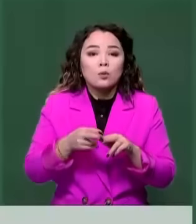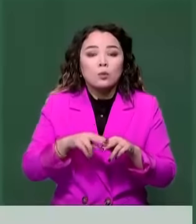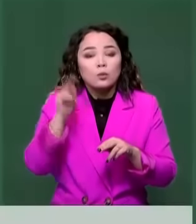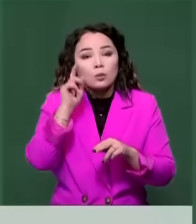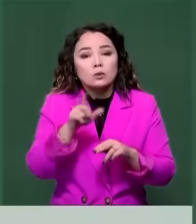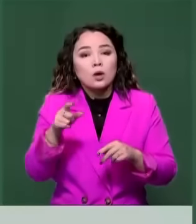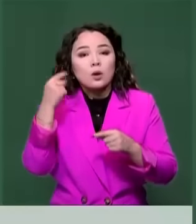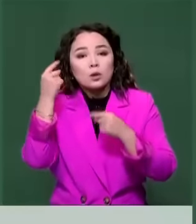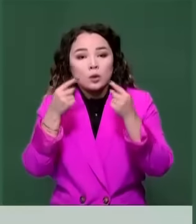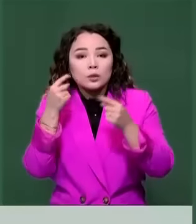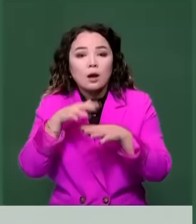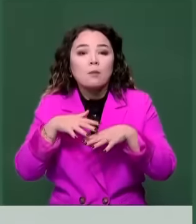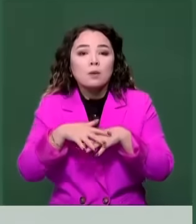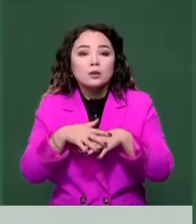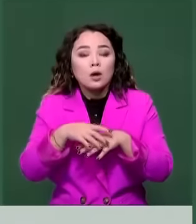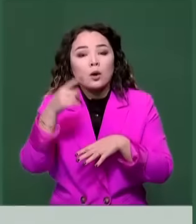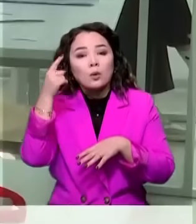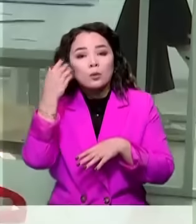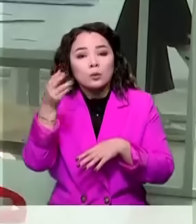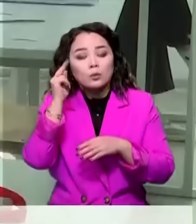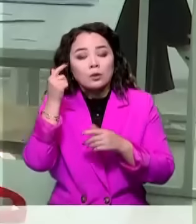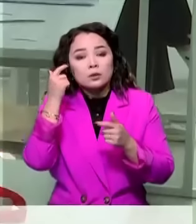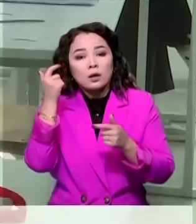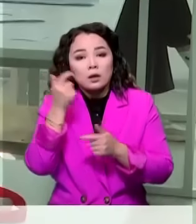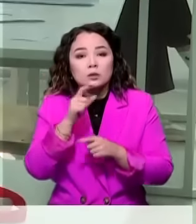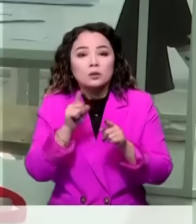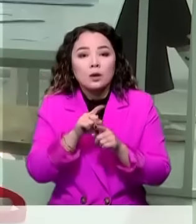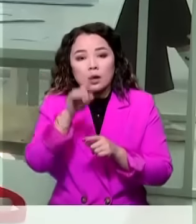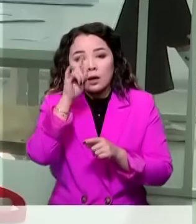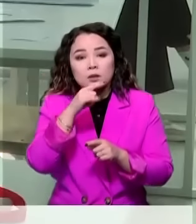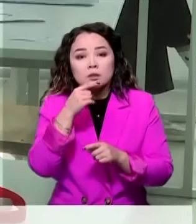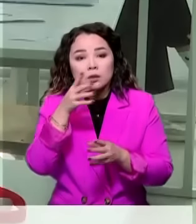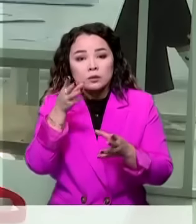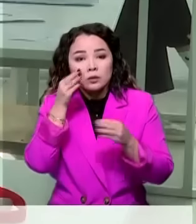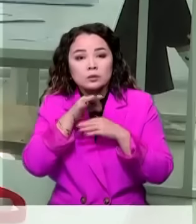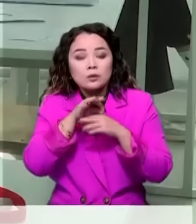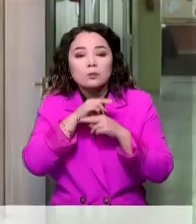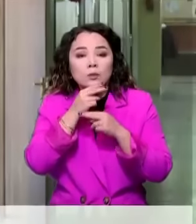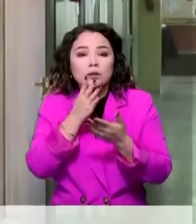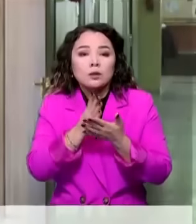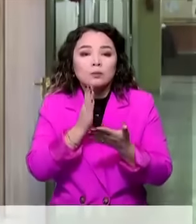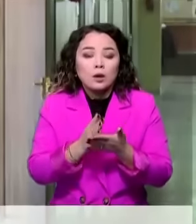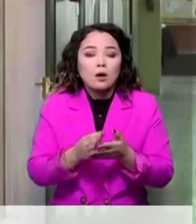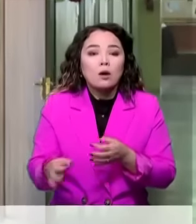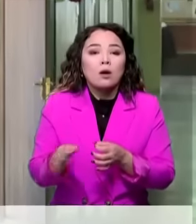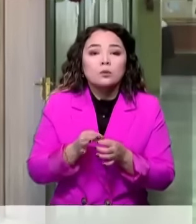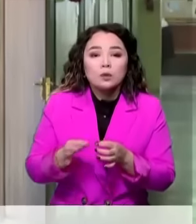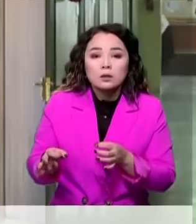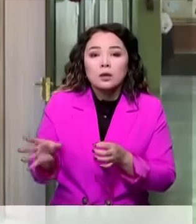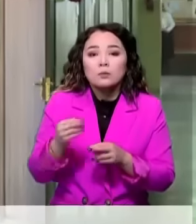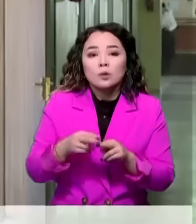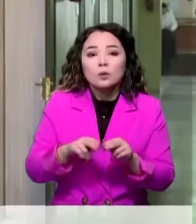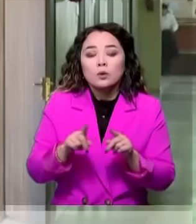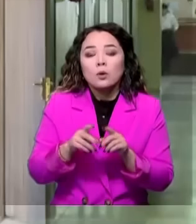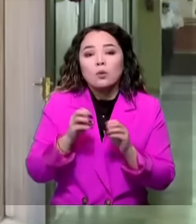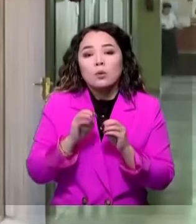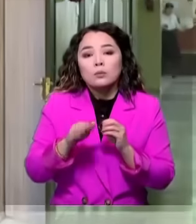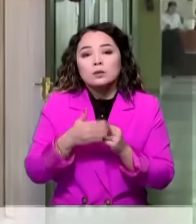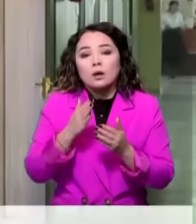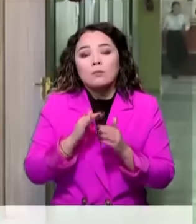оқушының логикалық және математикалық ойлау, оқу сауаттылығы мен қазақ тілін меңгеруіне мән беріледі. Аудандық турдан өткен 10 мың